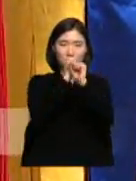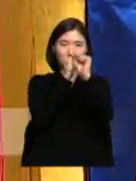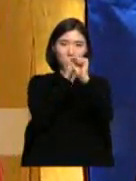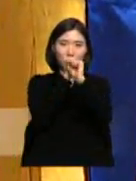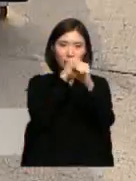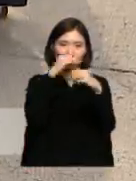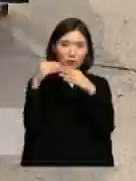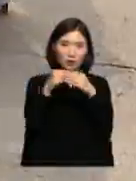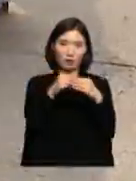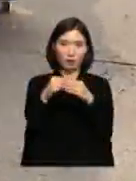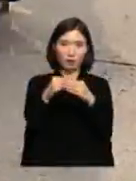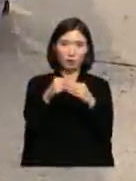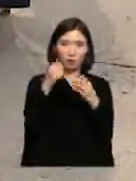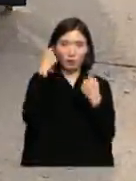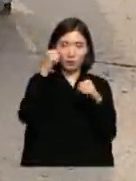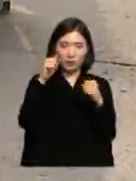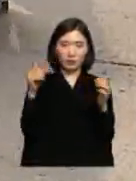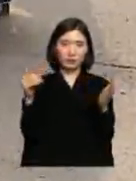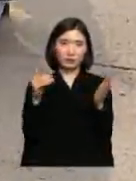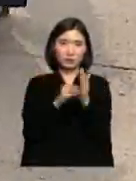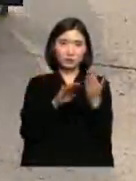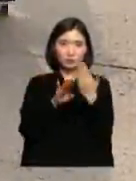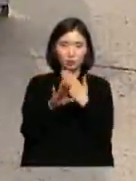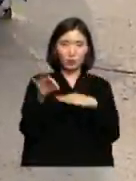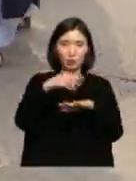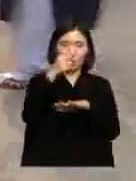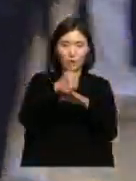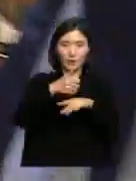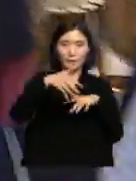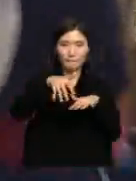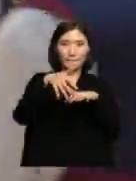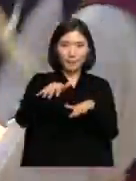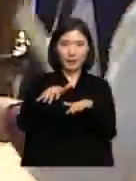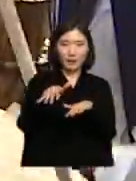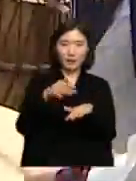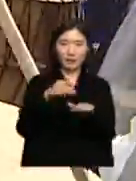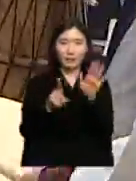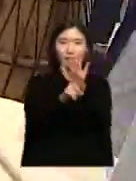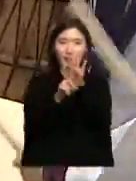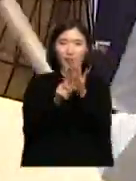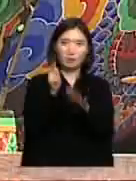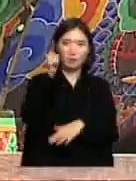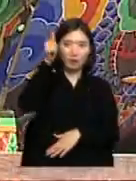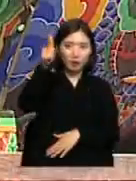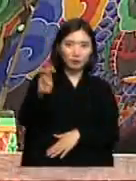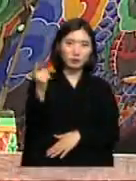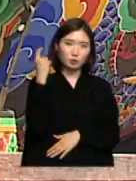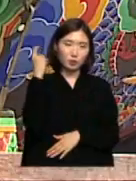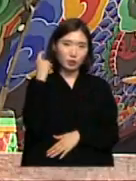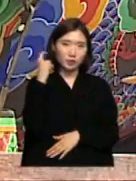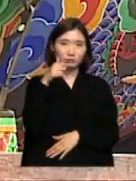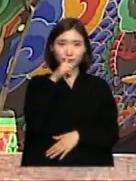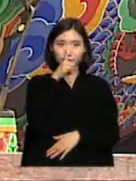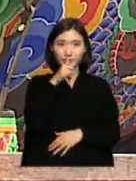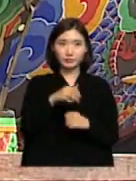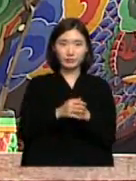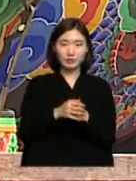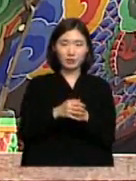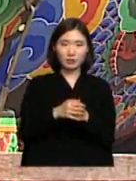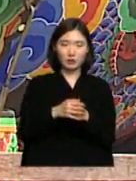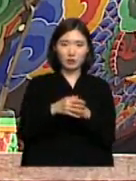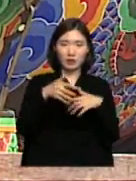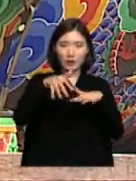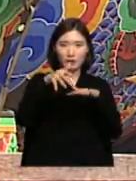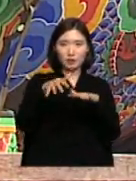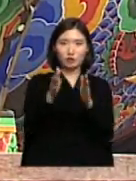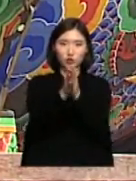공연이 끝나자 왕의 행차를 알리는 대북소리가 저 멀리까지 울려퍼집니다. 어가 행렬 출발이요!